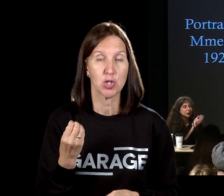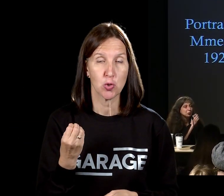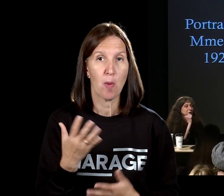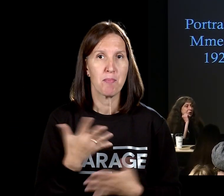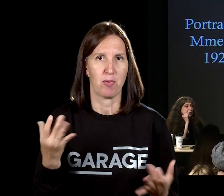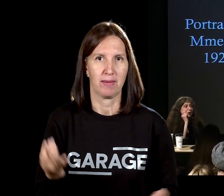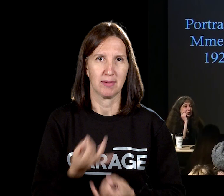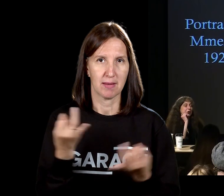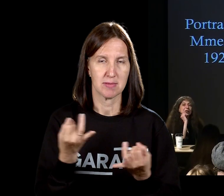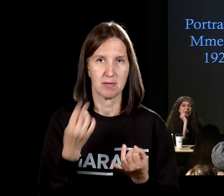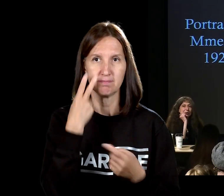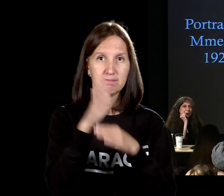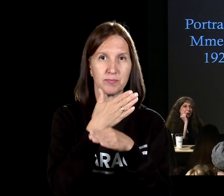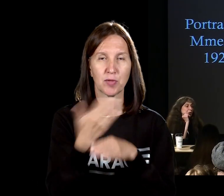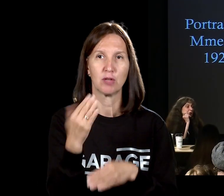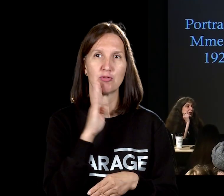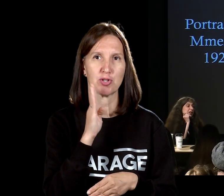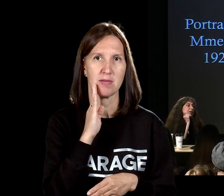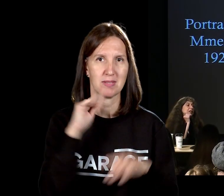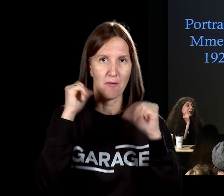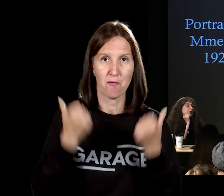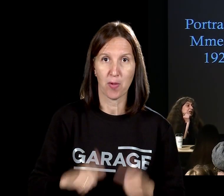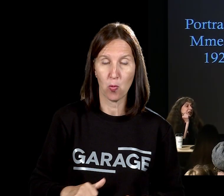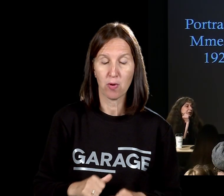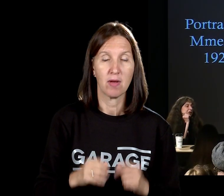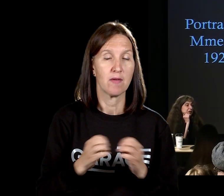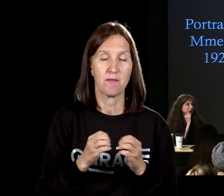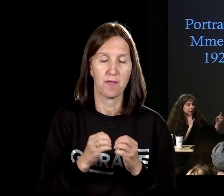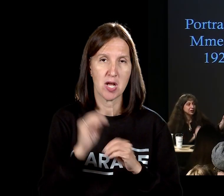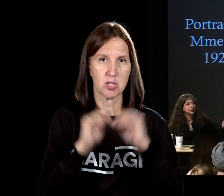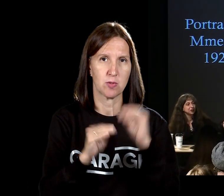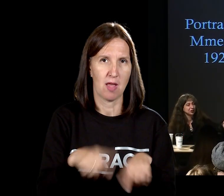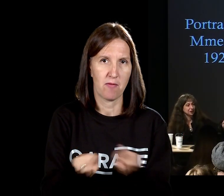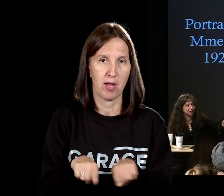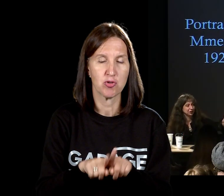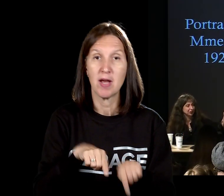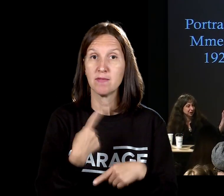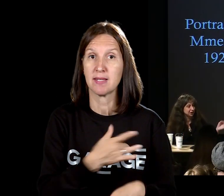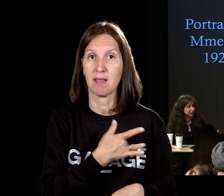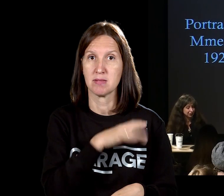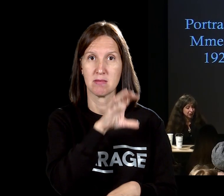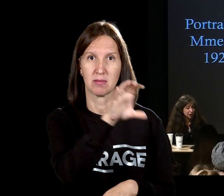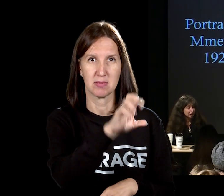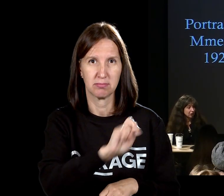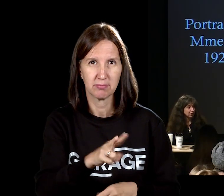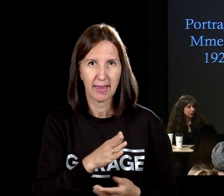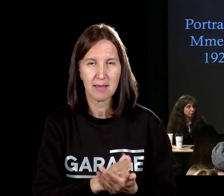более интересным образом распыляются женские фигуры тоже на одни и те же составные, где всегда есть сердце, да, где всегда